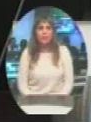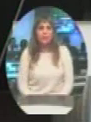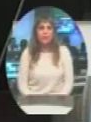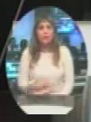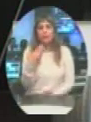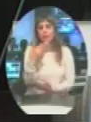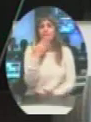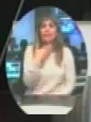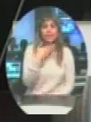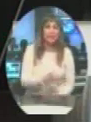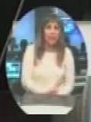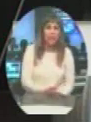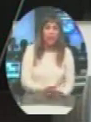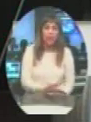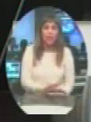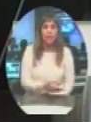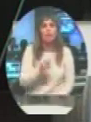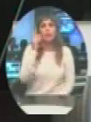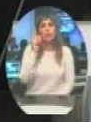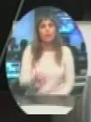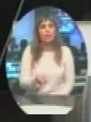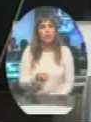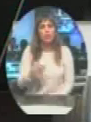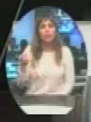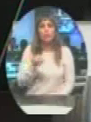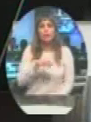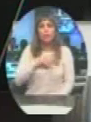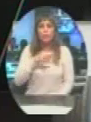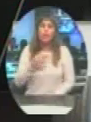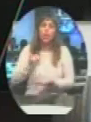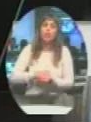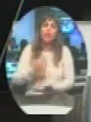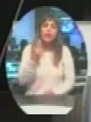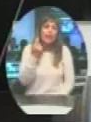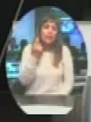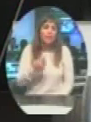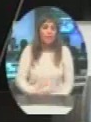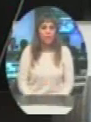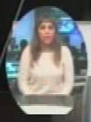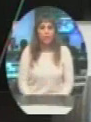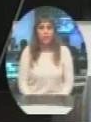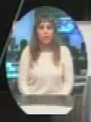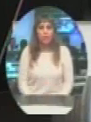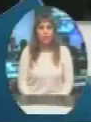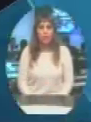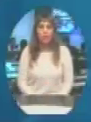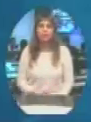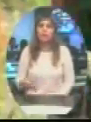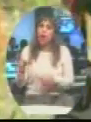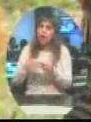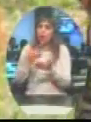שלנו חייבת לקחת את עניין הבריאות, ההשקעה, וזה יהיה מה שנקרא חיסכון רב